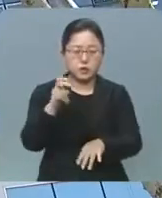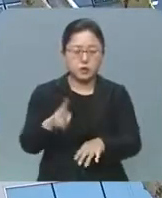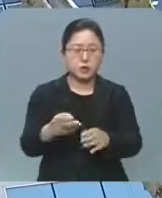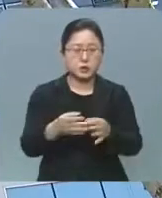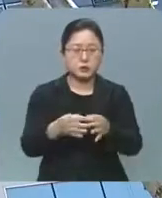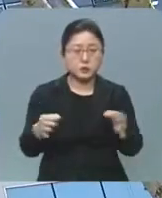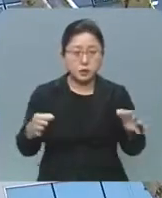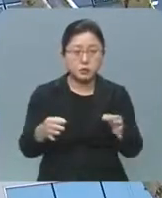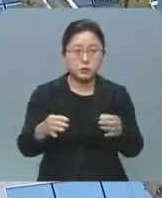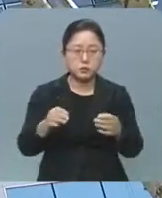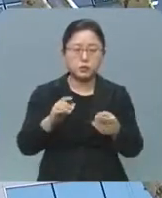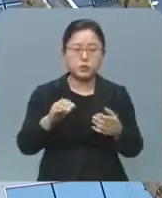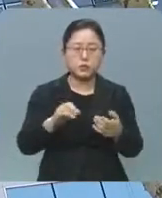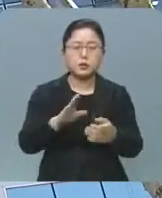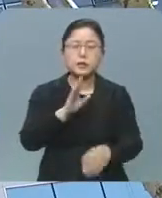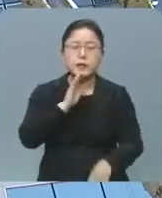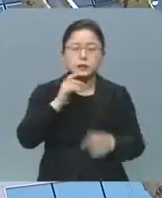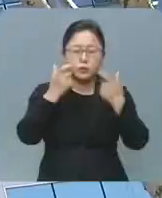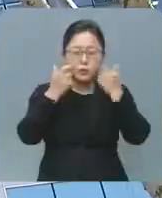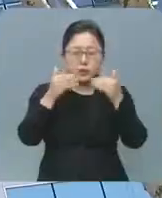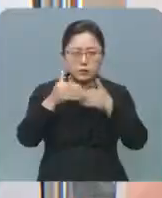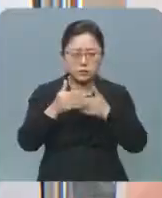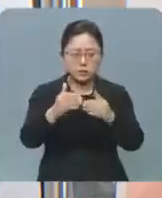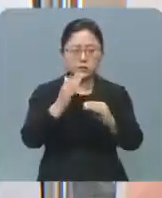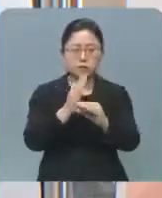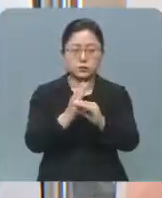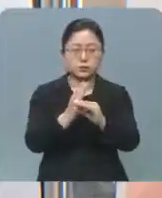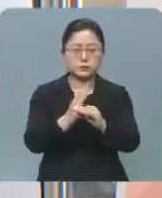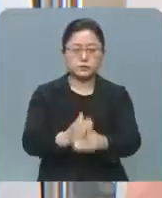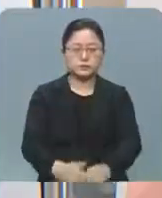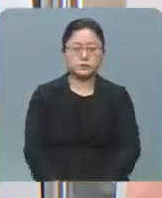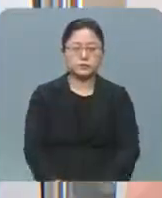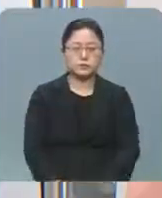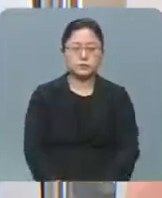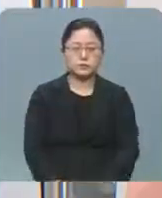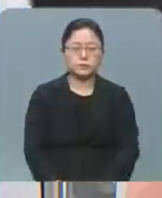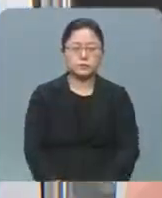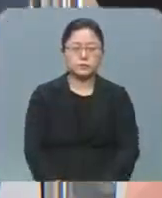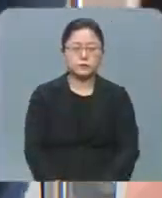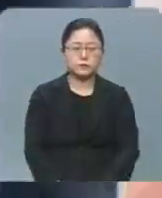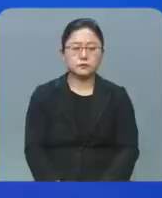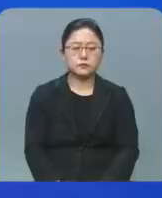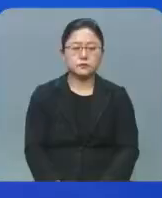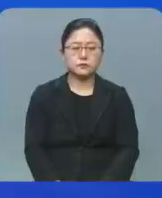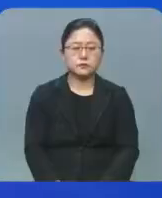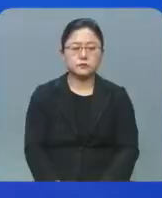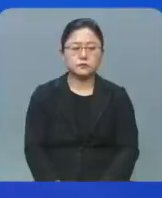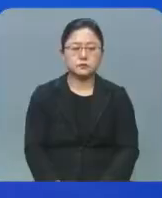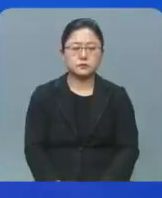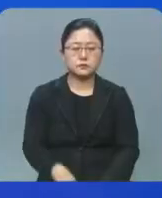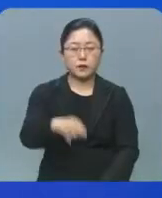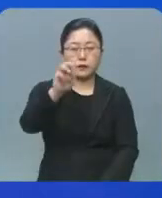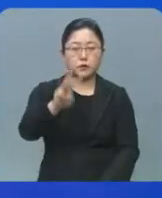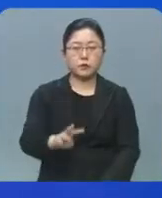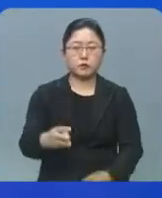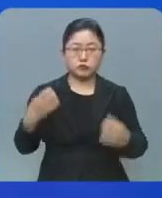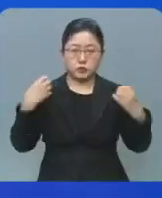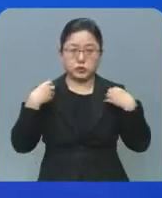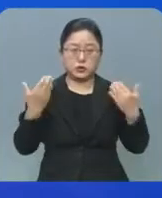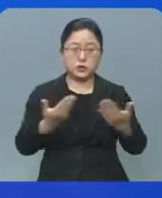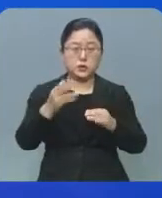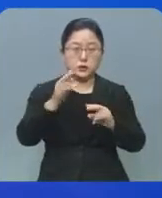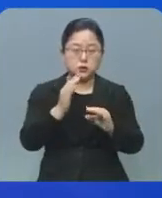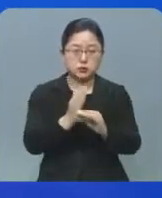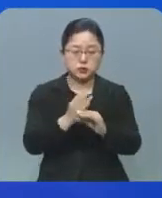논란과 관련해 사실관계 확인에 나섰습니다. KBS 뉴스 손준수입니다. 광주의 한 구청에서